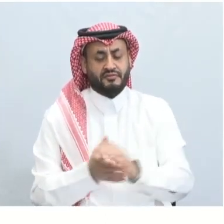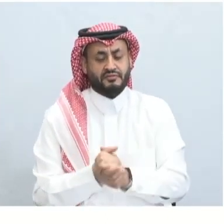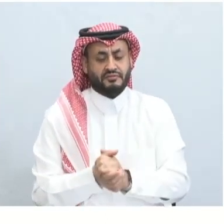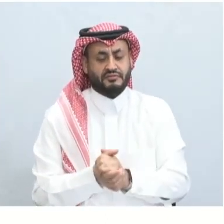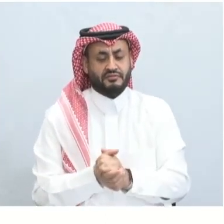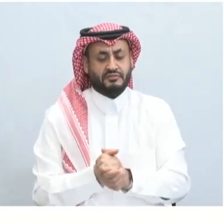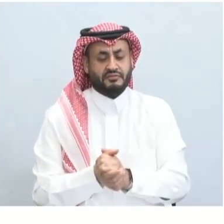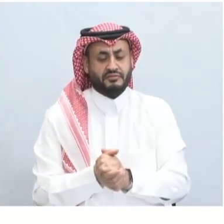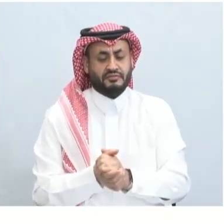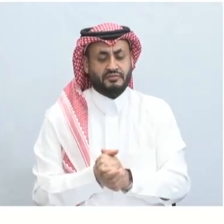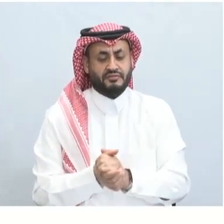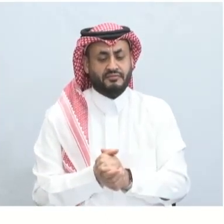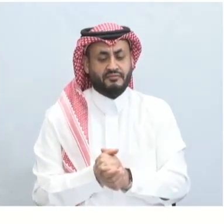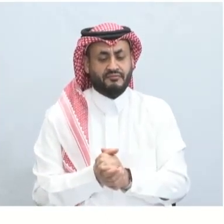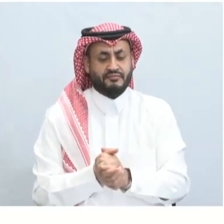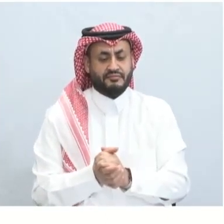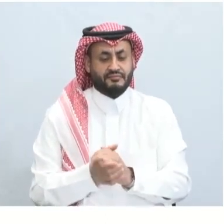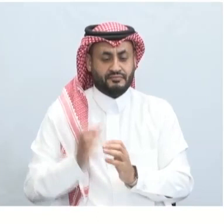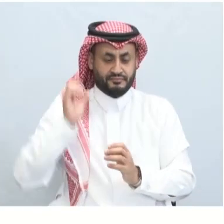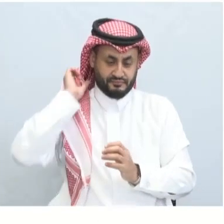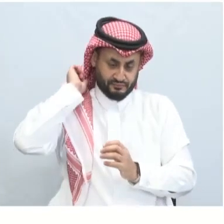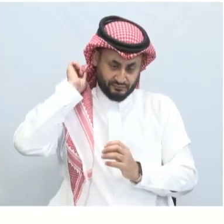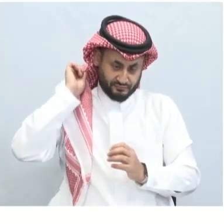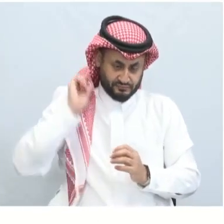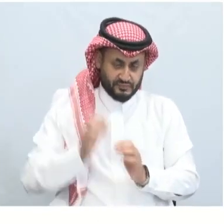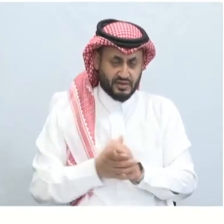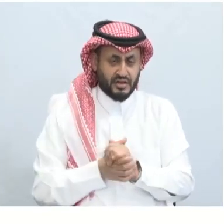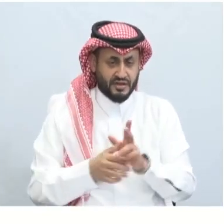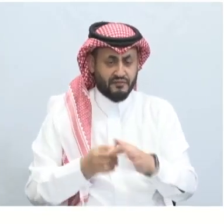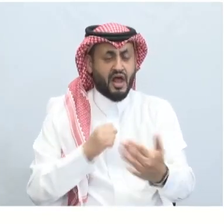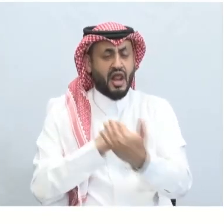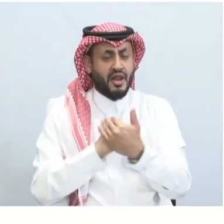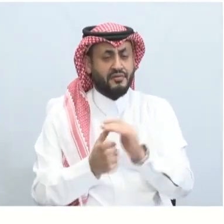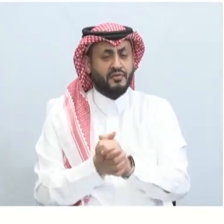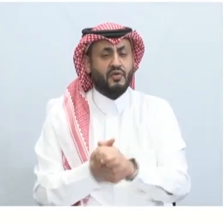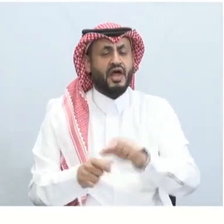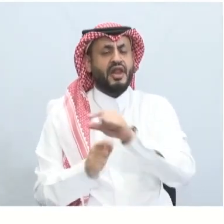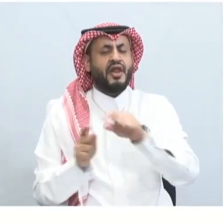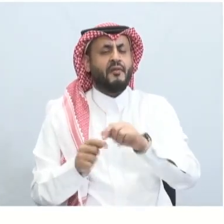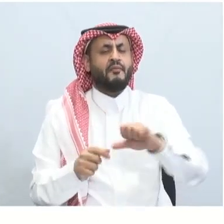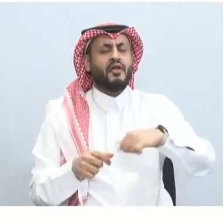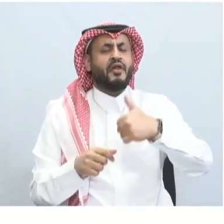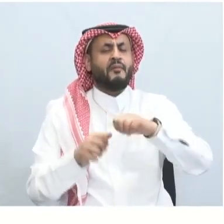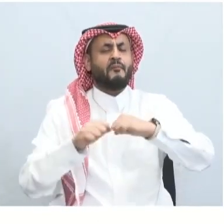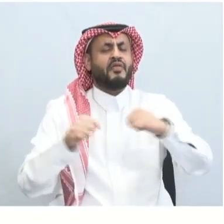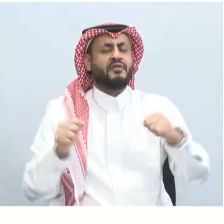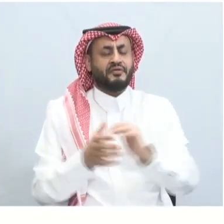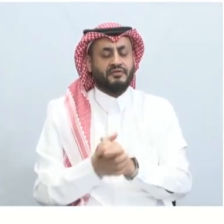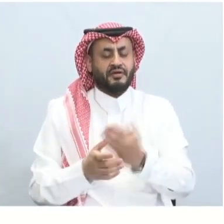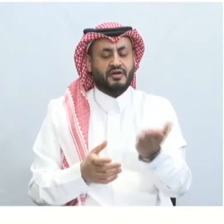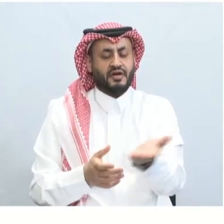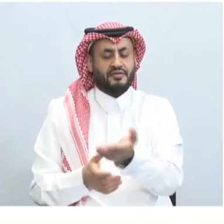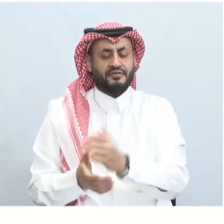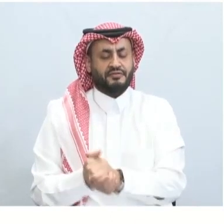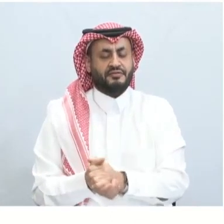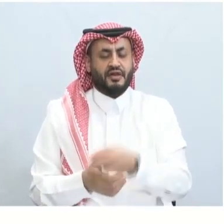له الم تقل لاعلمنك صوره هي اعظم سوره في القران قال الحمد لله